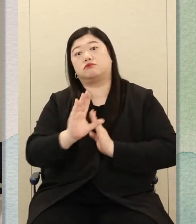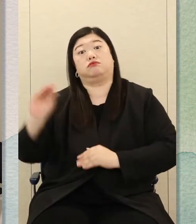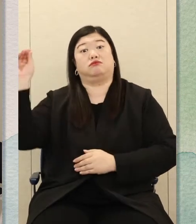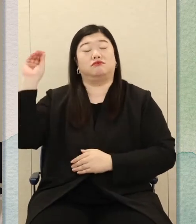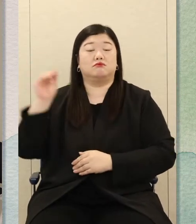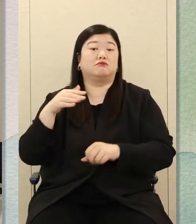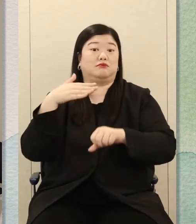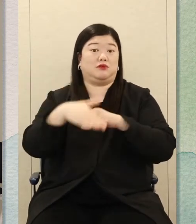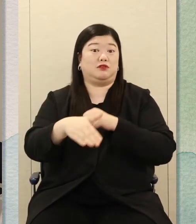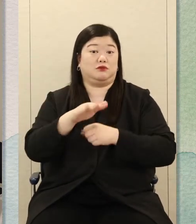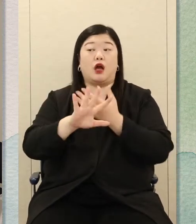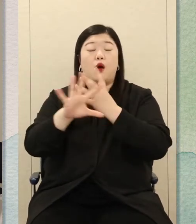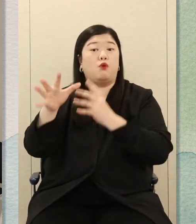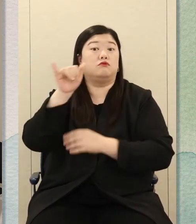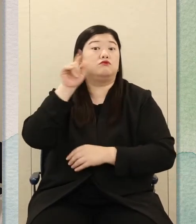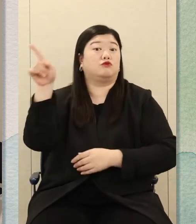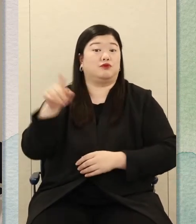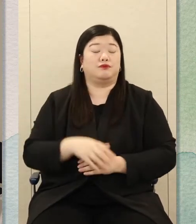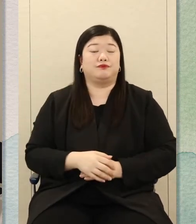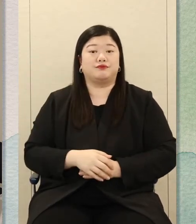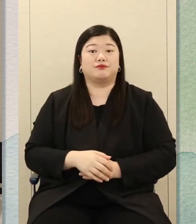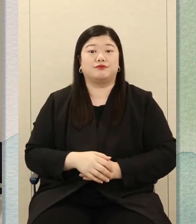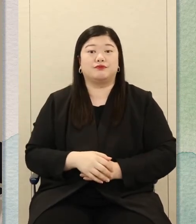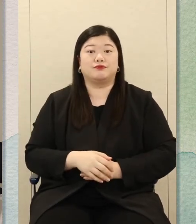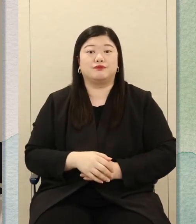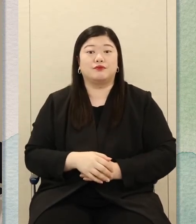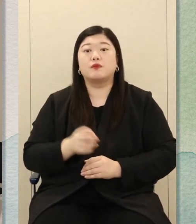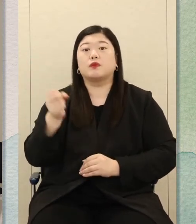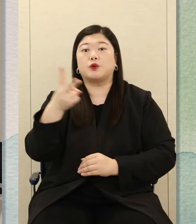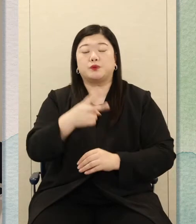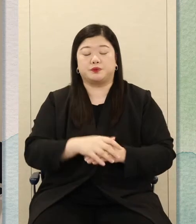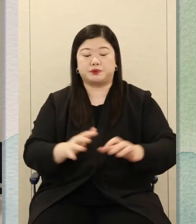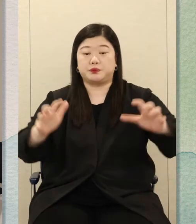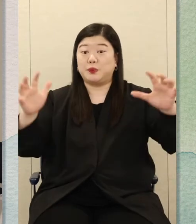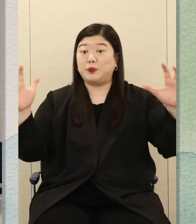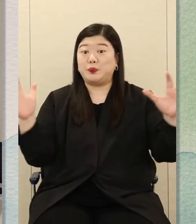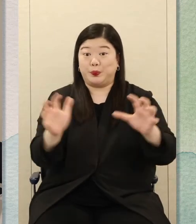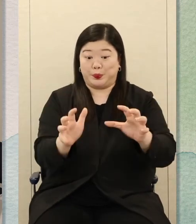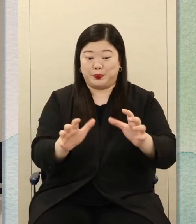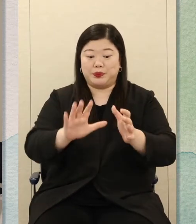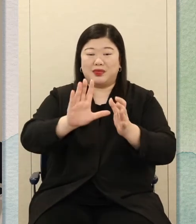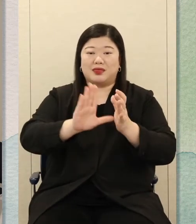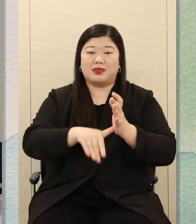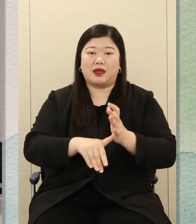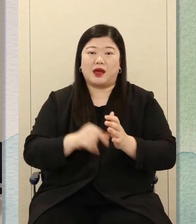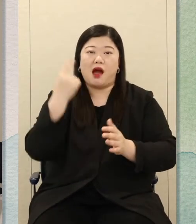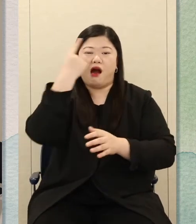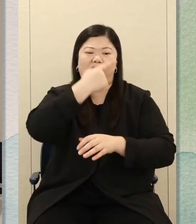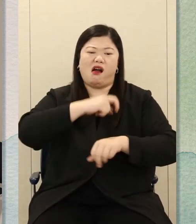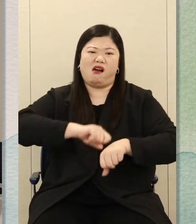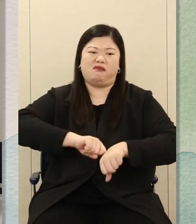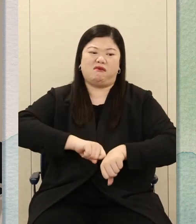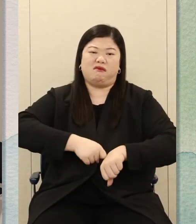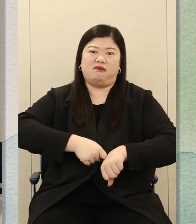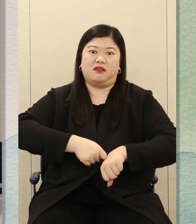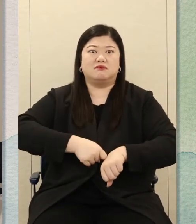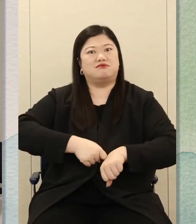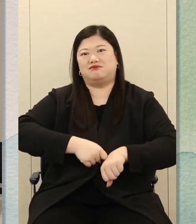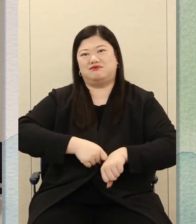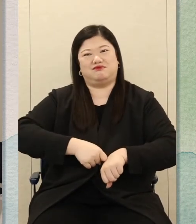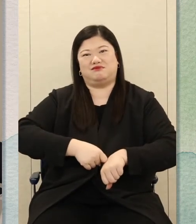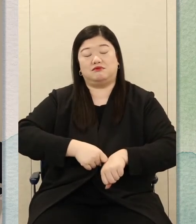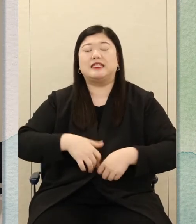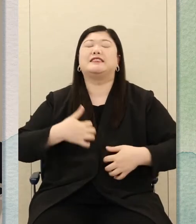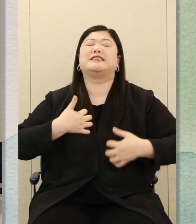예, 그리고 막상 모임을 하게 되면 뭐가 중요하냐? 예, 모임은 즐거워야 돼요. 예, 와서 예,